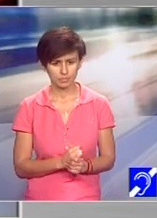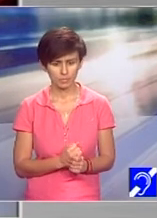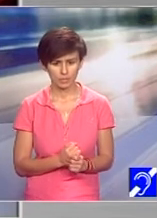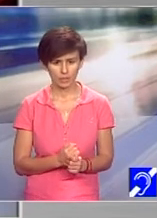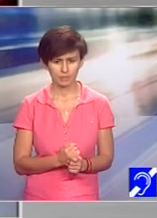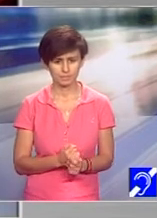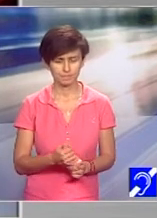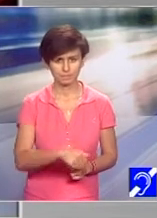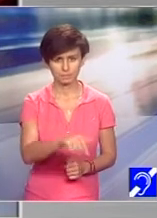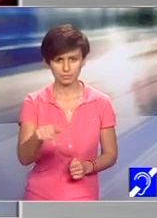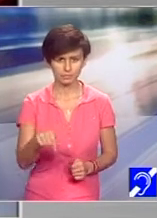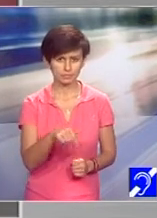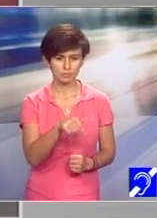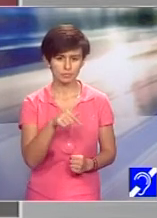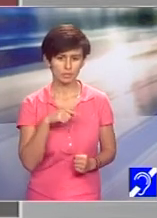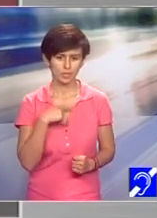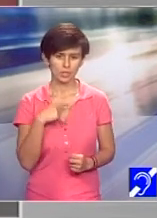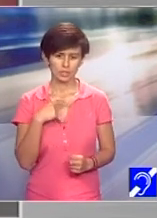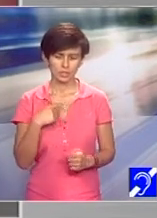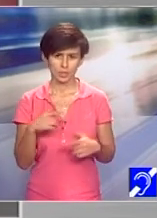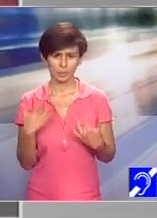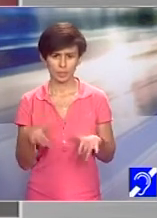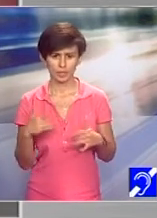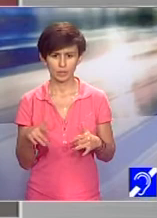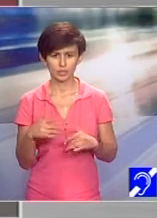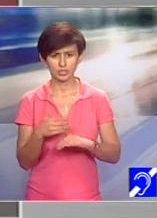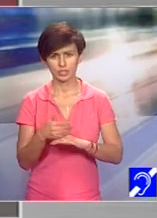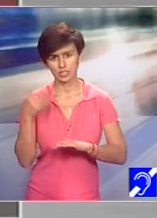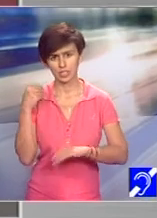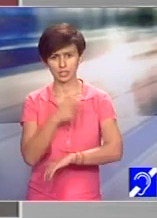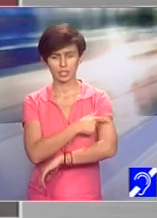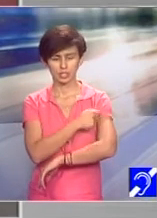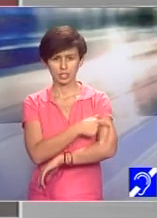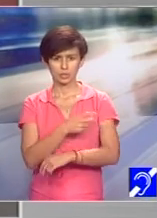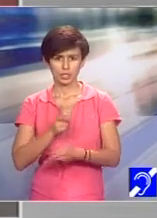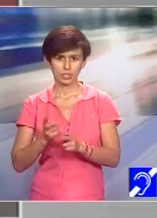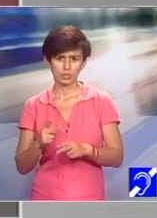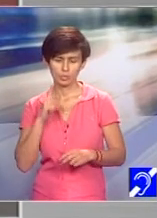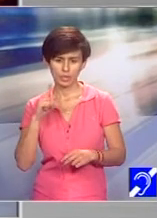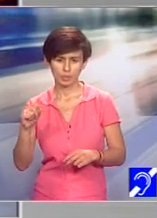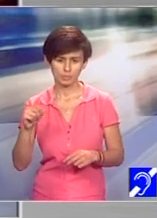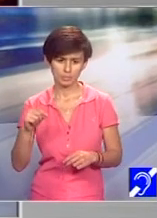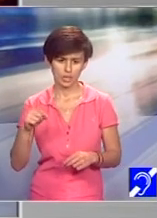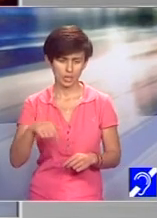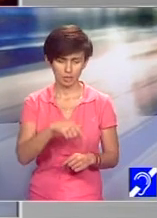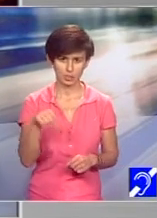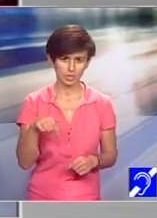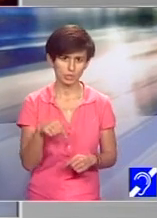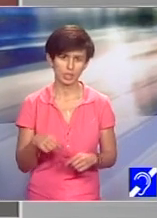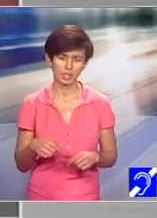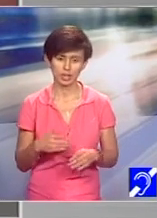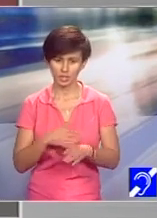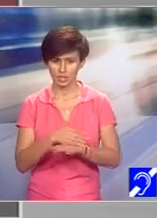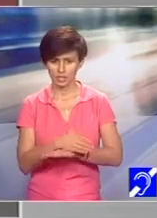Noi suntem urgența prespitalicească. Deci cum ne deplasăm noi spre intervenție și cum pacientul ajunge, cât de repede și cât de